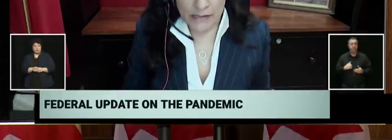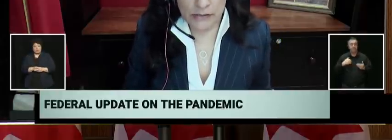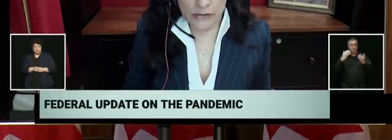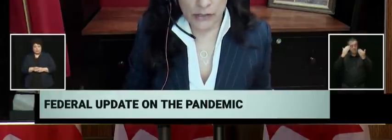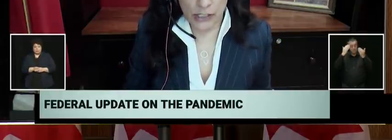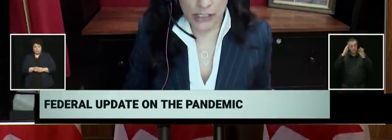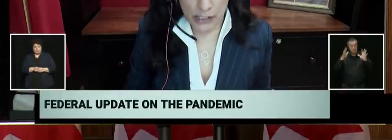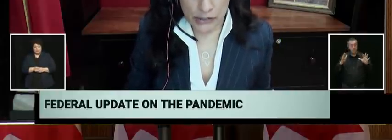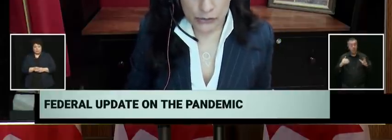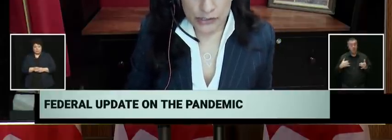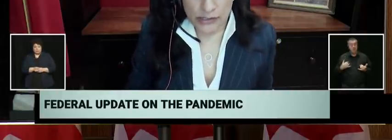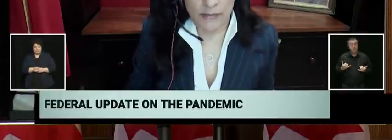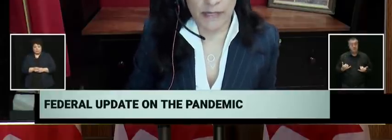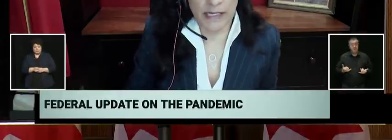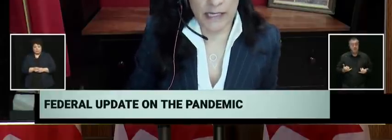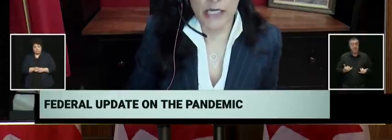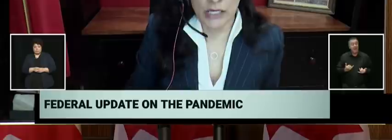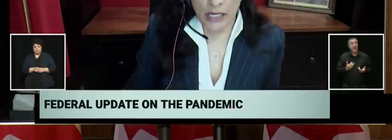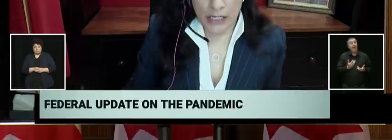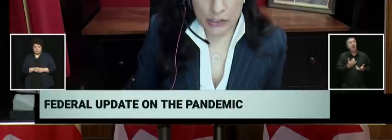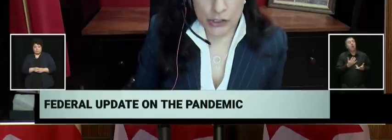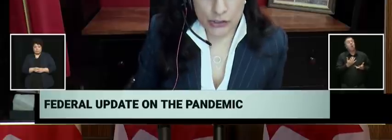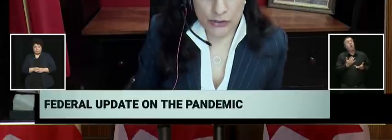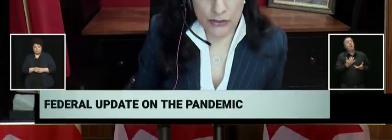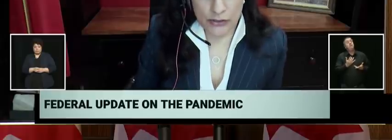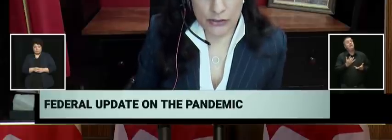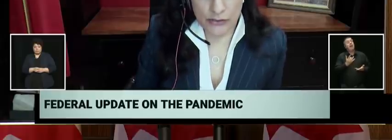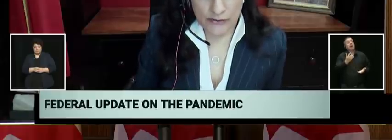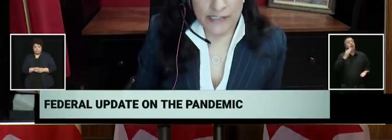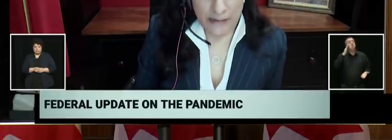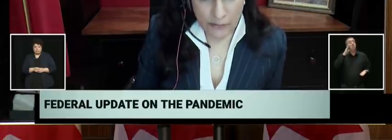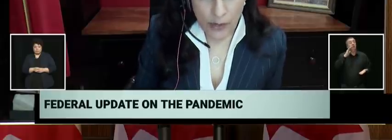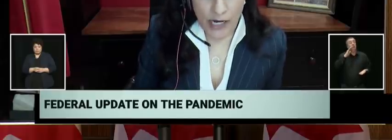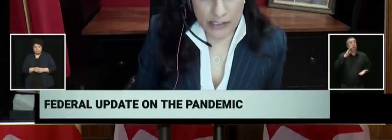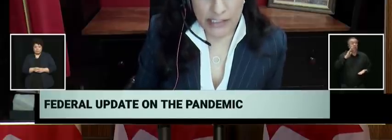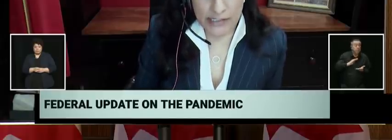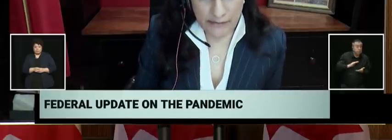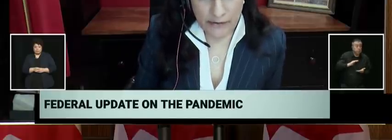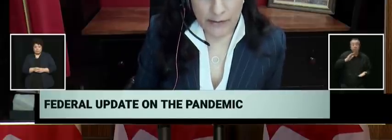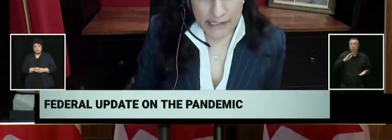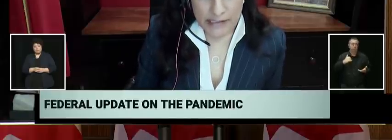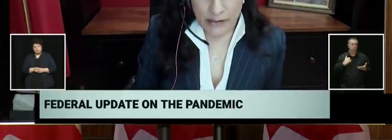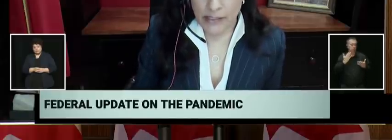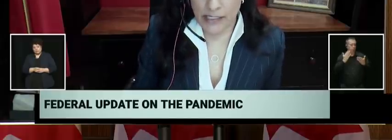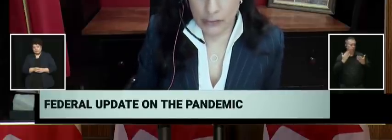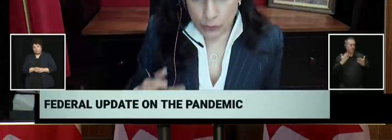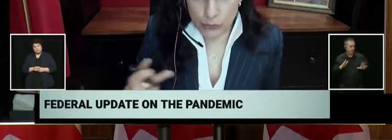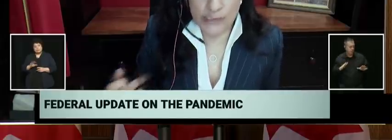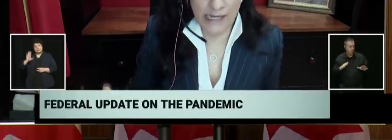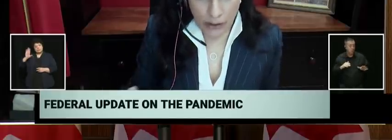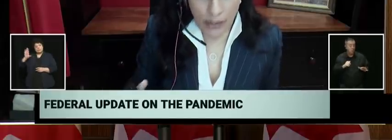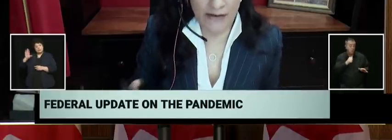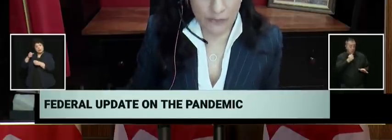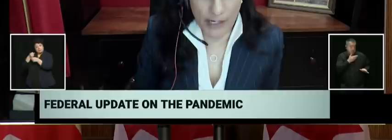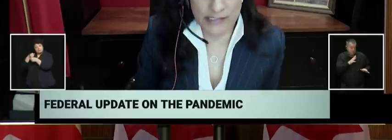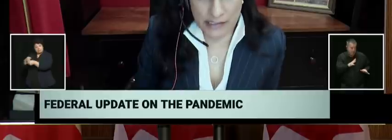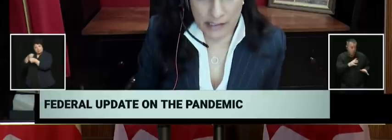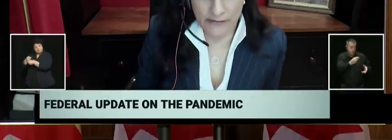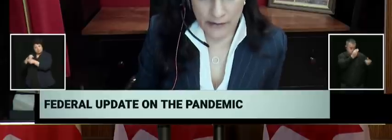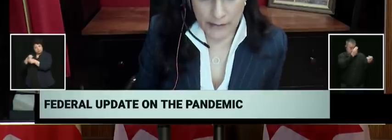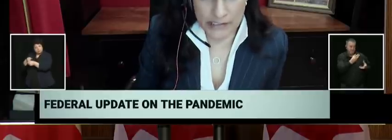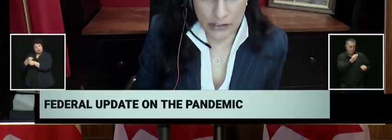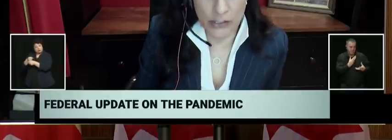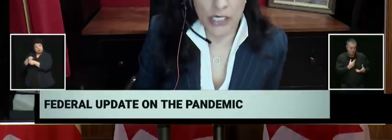montant de la réduction, mais je vais avoir cette information et nous allons avoir